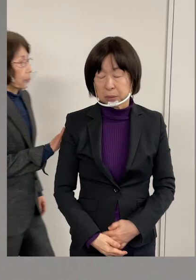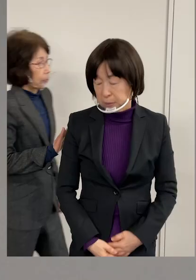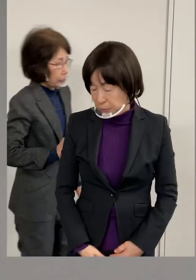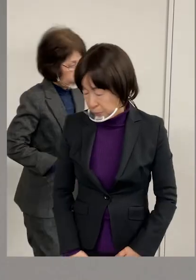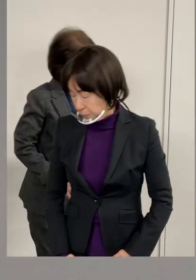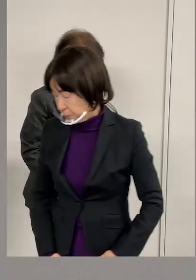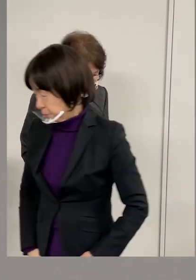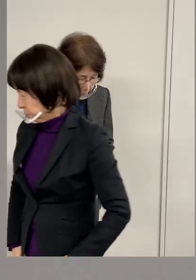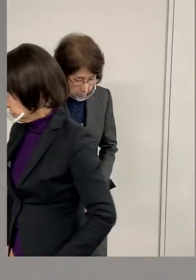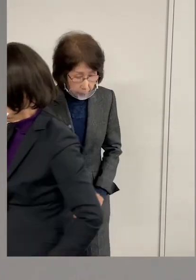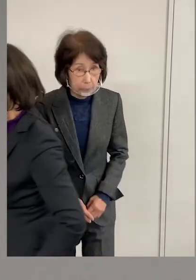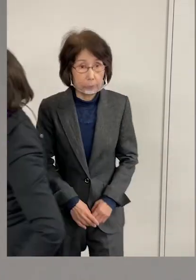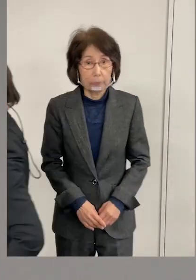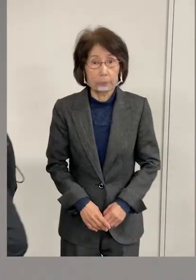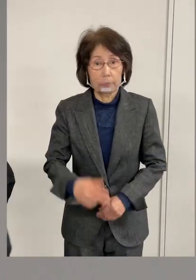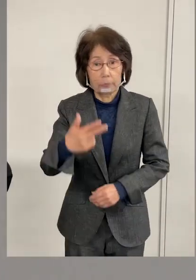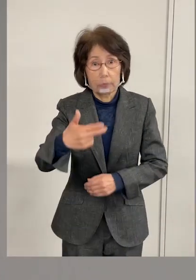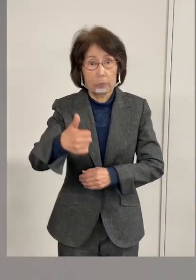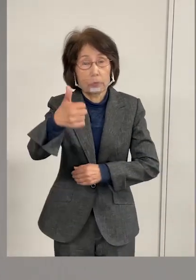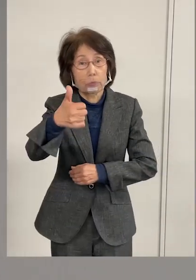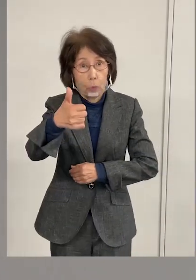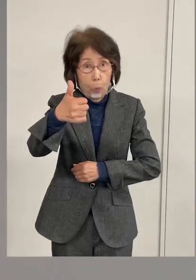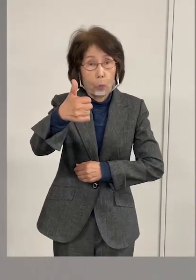ども、市長は、